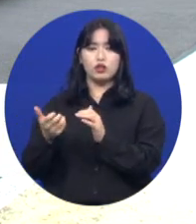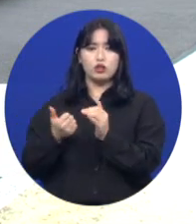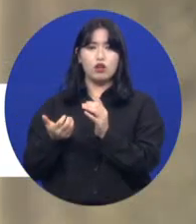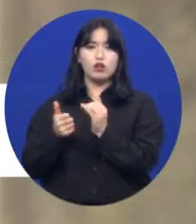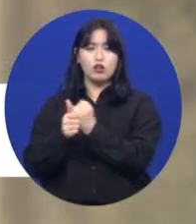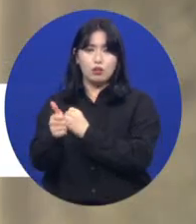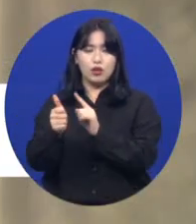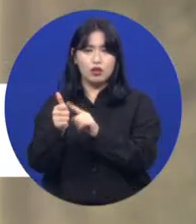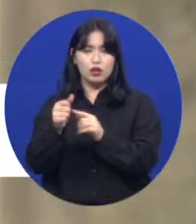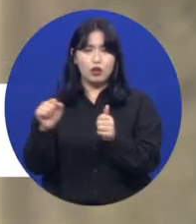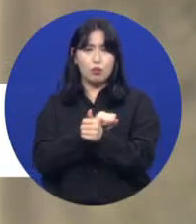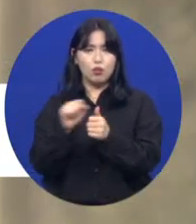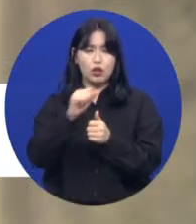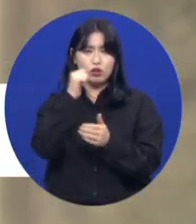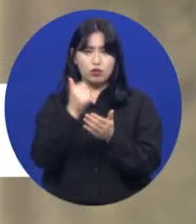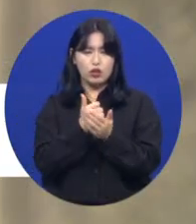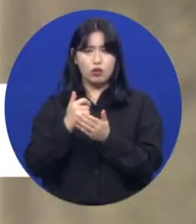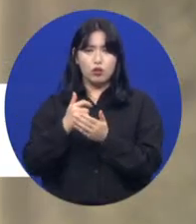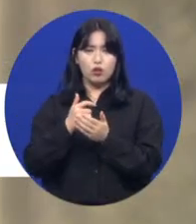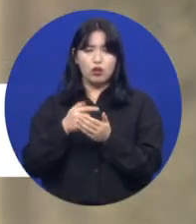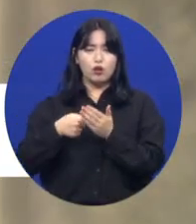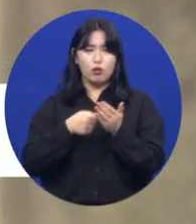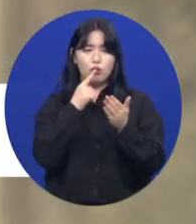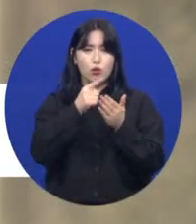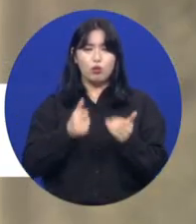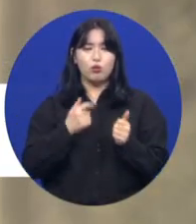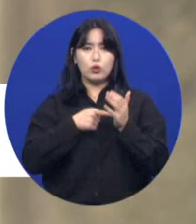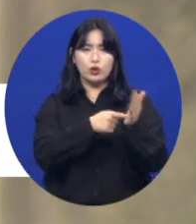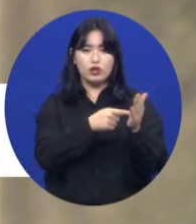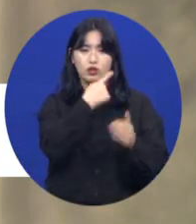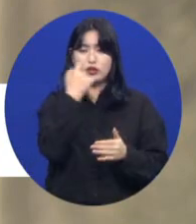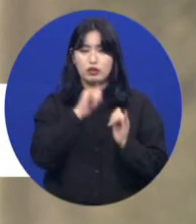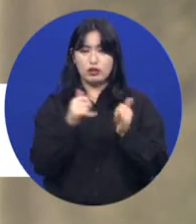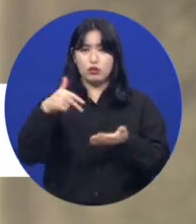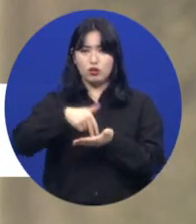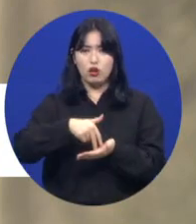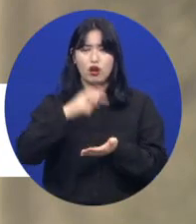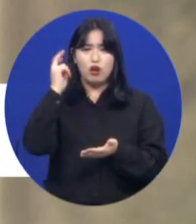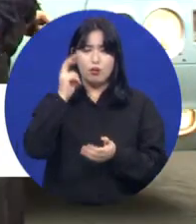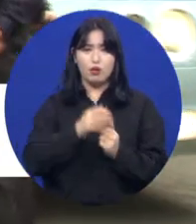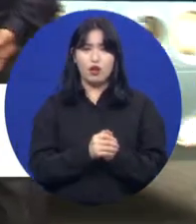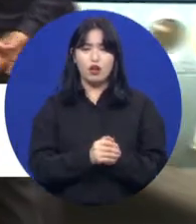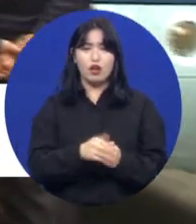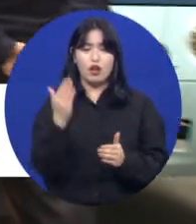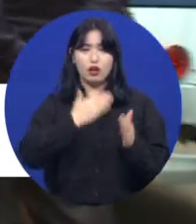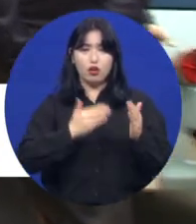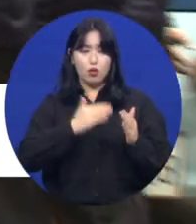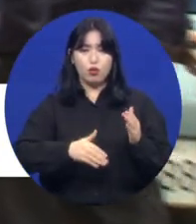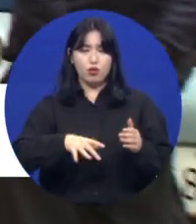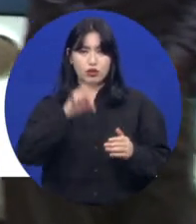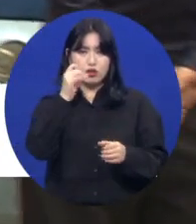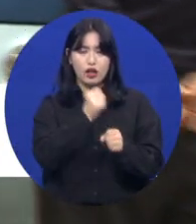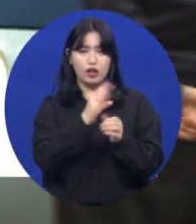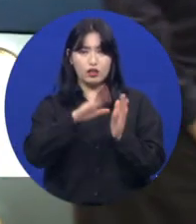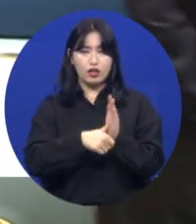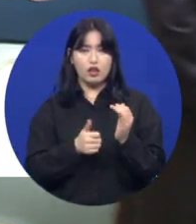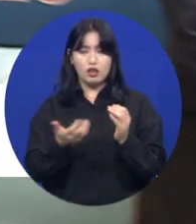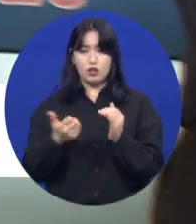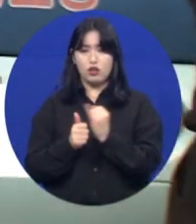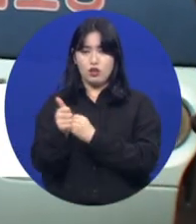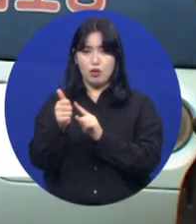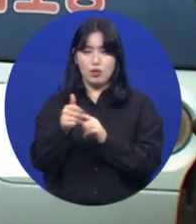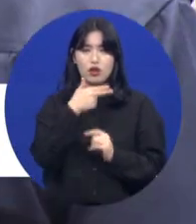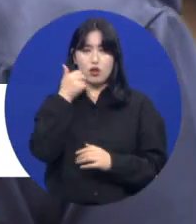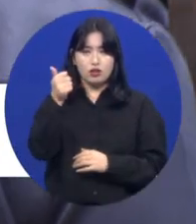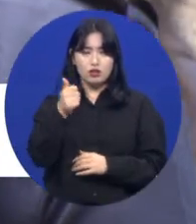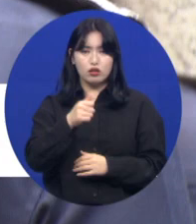혐의로 고소해 증인으로 법정에 설지 주목됩니다. 제주지방법원에서 열린 첫 공판에서 전 남편 A씨는